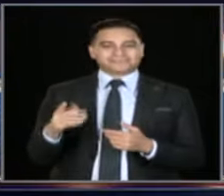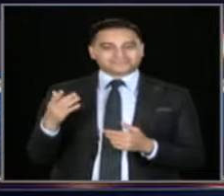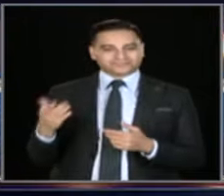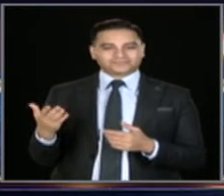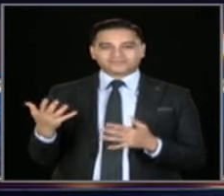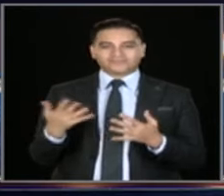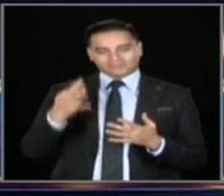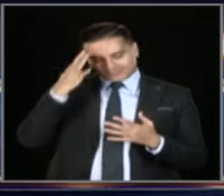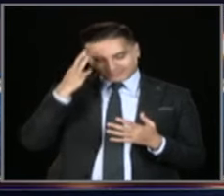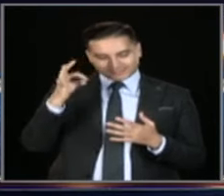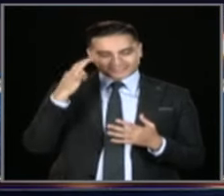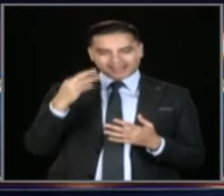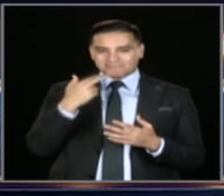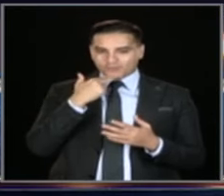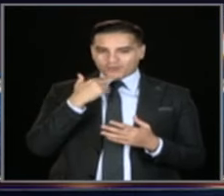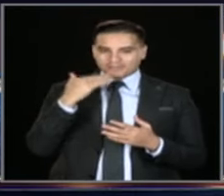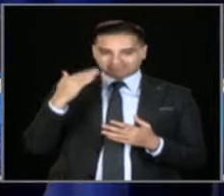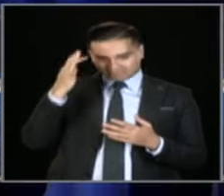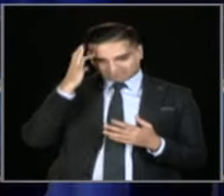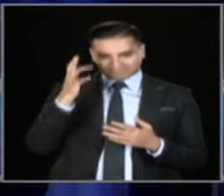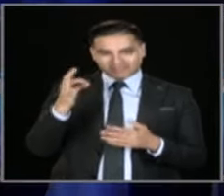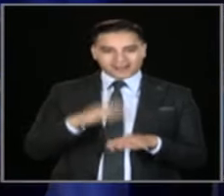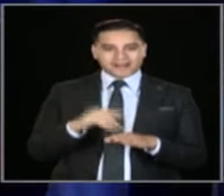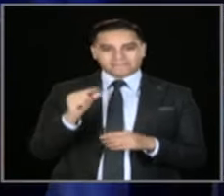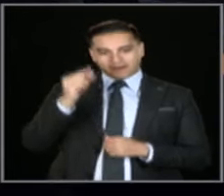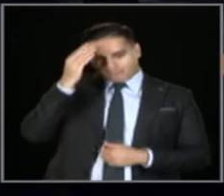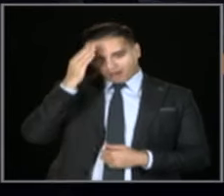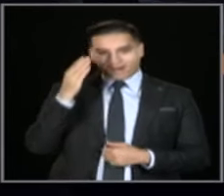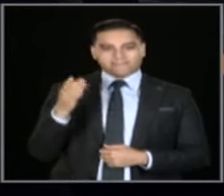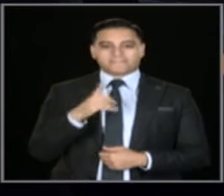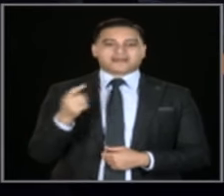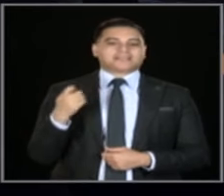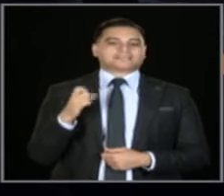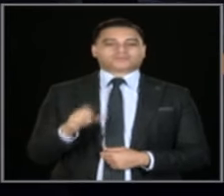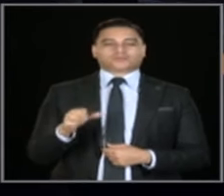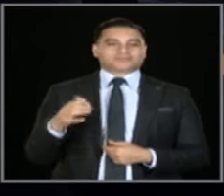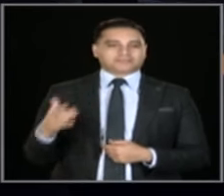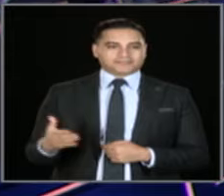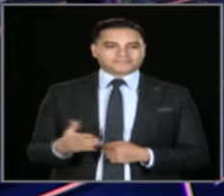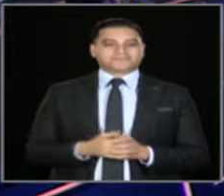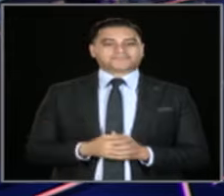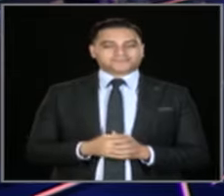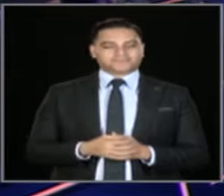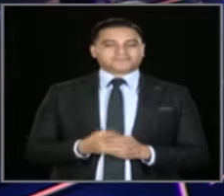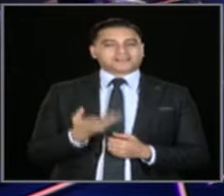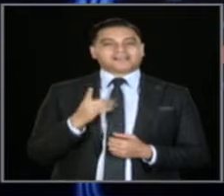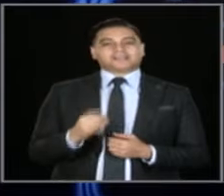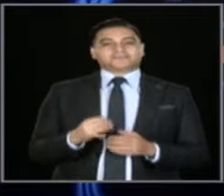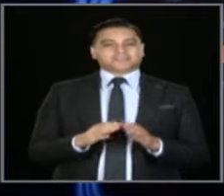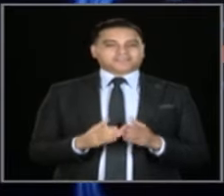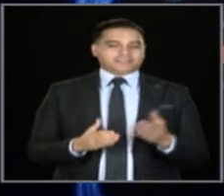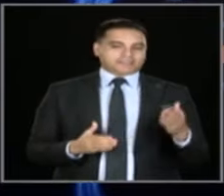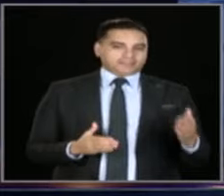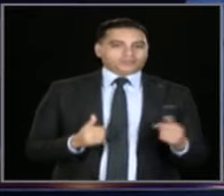عليك. الفتى الذهبي لبرنامج العباقره. 195 زيبق، 50